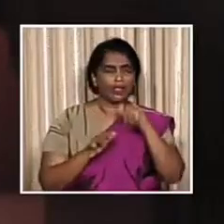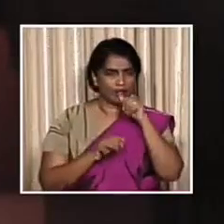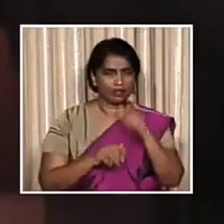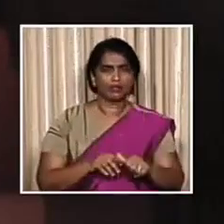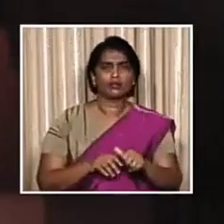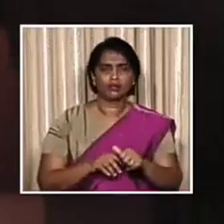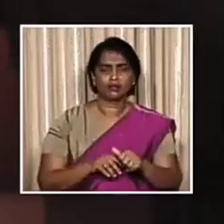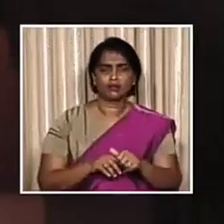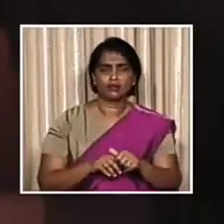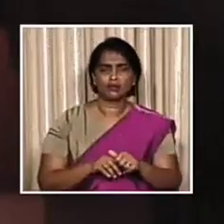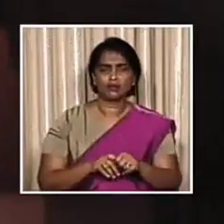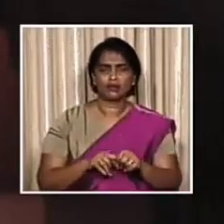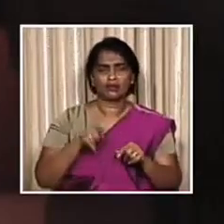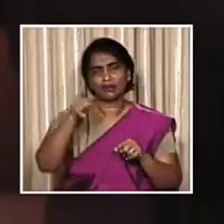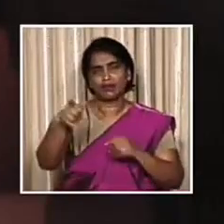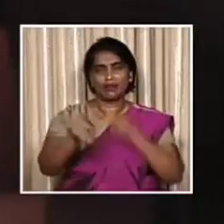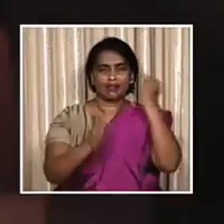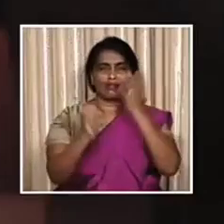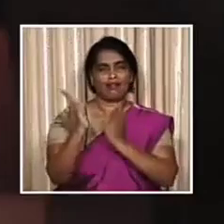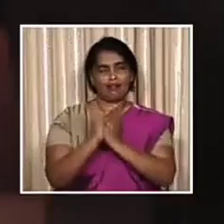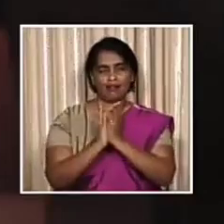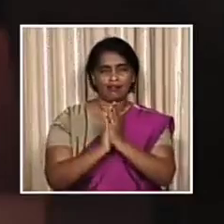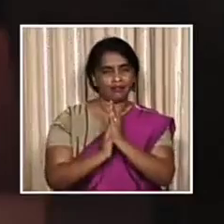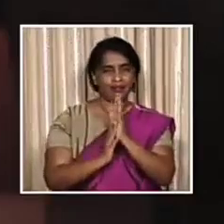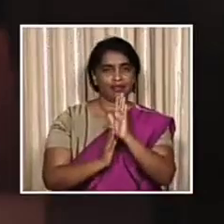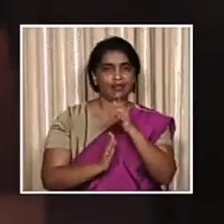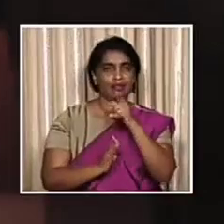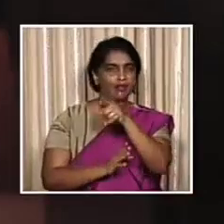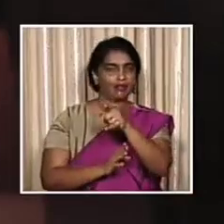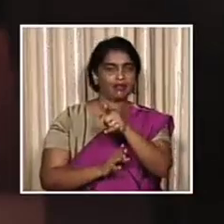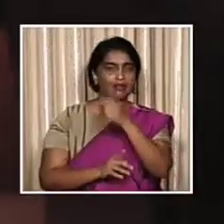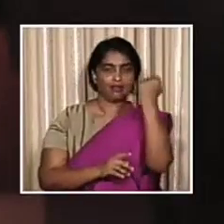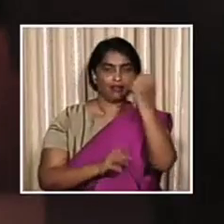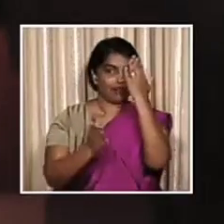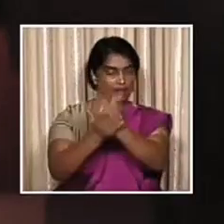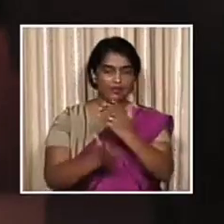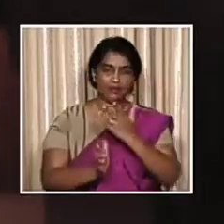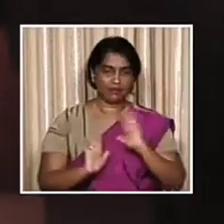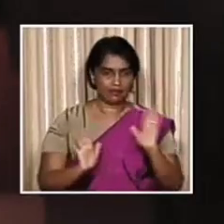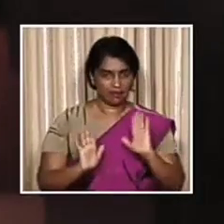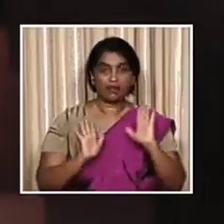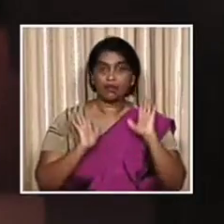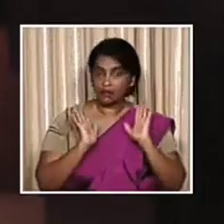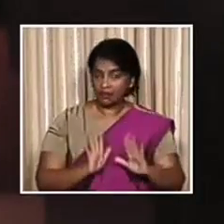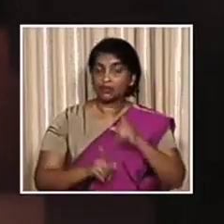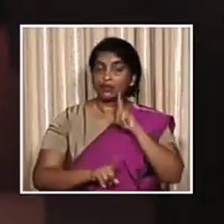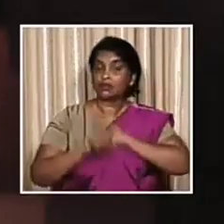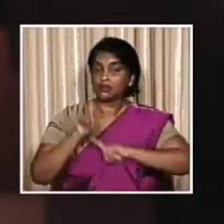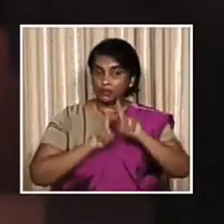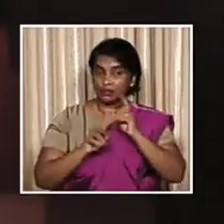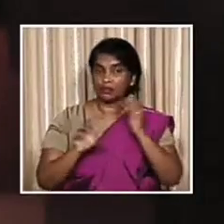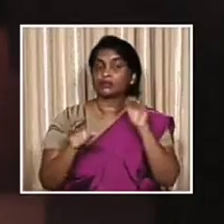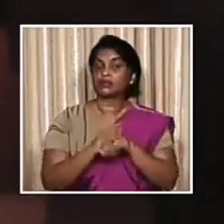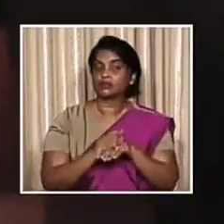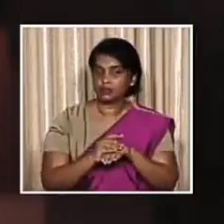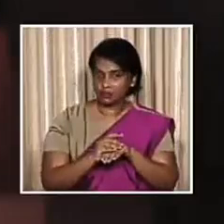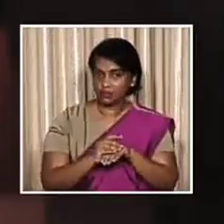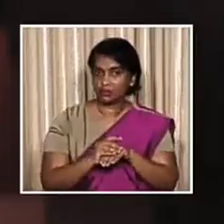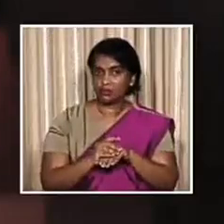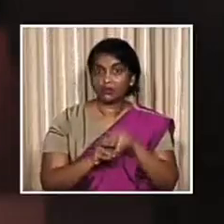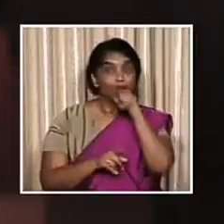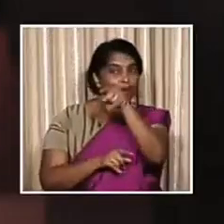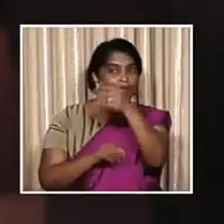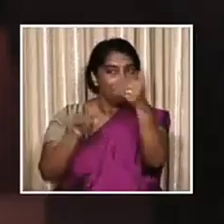மக்கள் சக்தி முன்மொழிந்த போதிலும் இந்த நடவடிக்கைகள் இன்னும் மேற்கொள்ளப்படவில்லை என எதிர்க்கட்சி தலைவர் சஜித் பிரேமதாஸ்